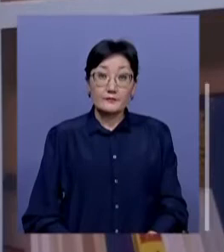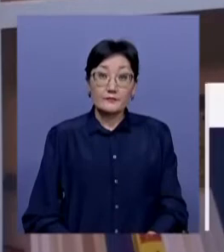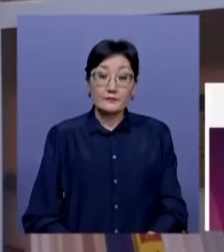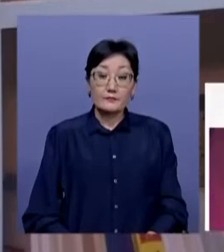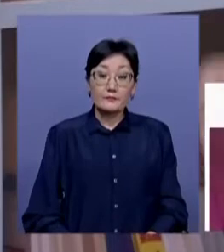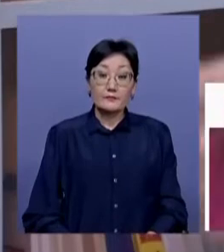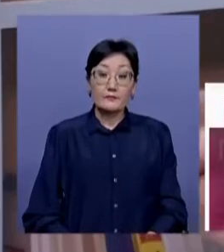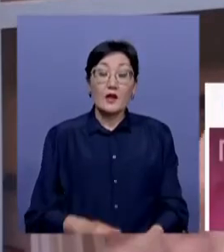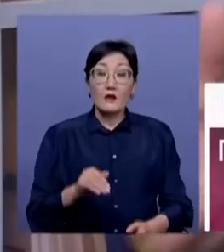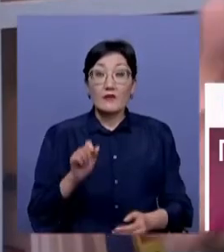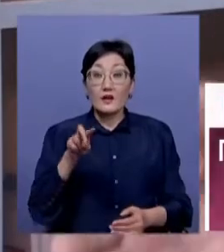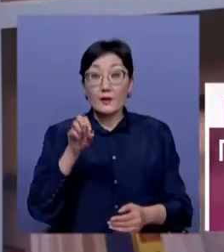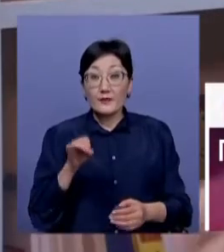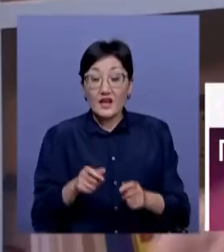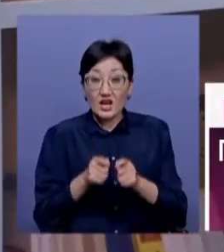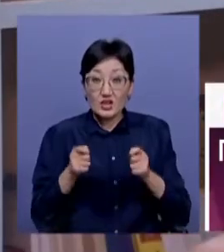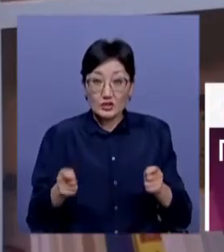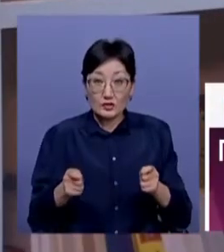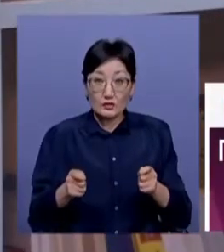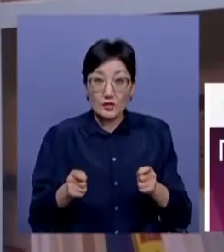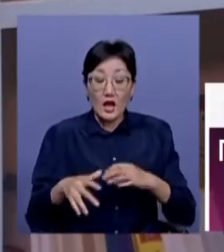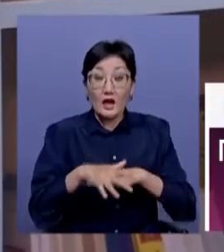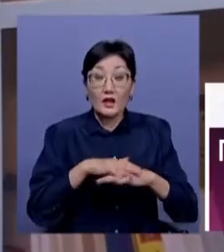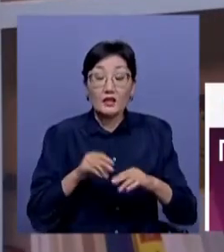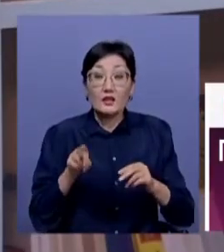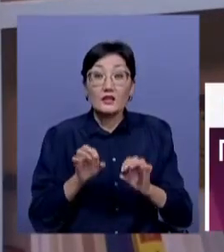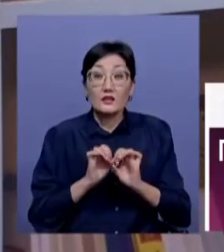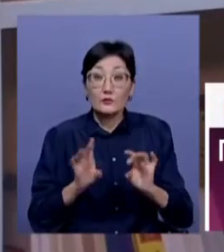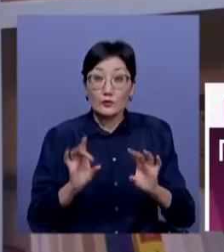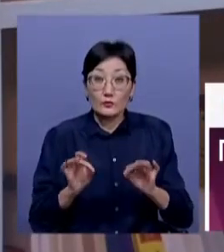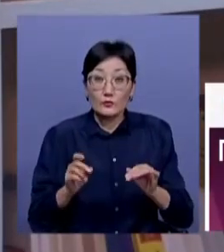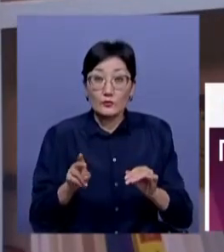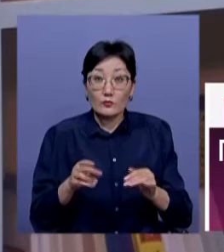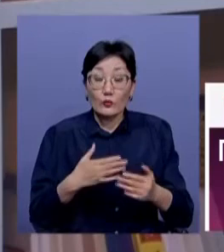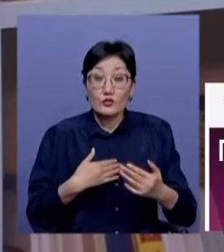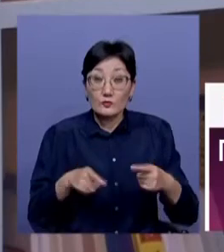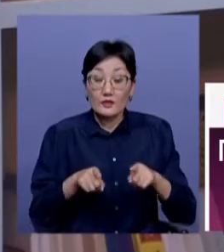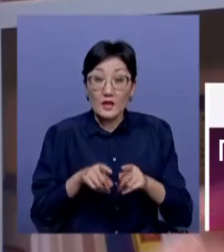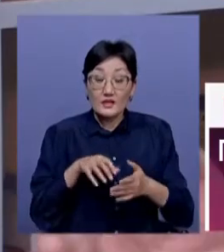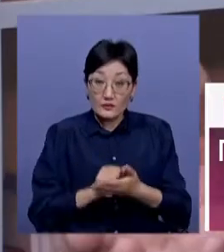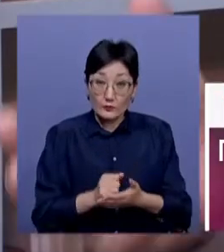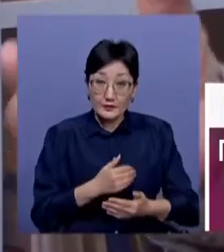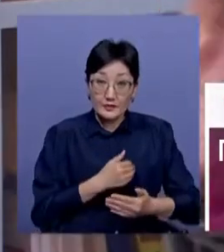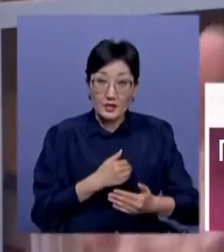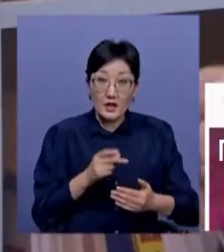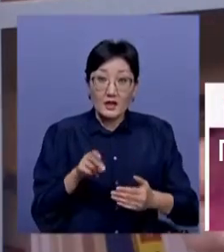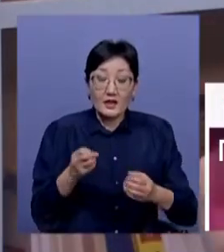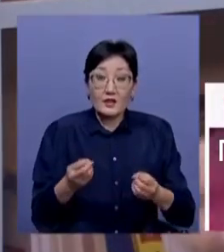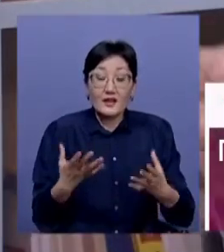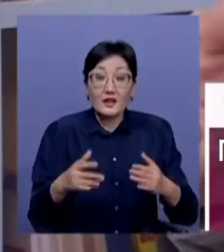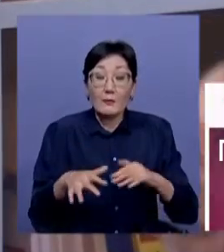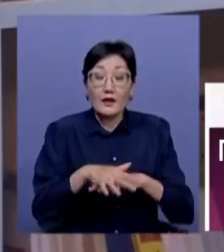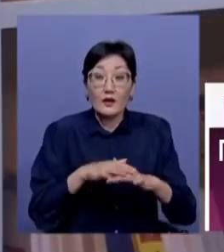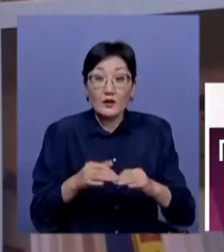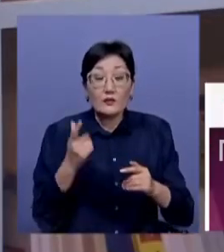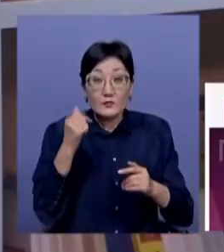Фараби ашқан нәрсені қалай елге жеткіземіз деген сөз сомен айналсын келіп тұр. Қалай қарапайым ел білу керек,